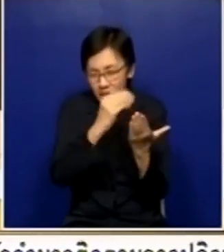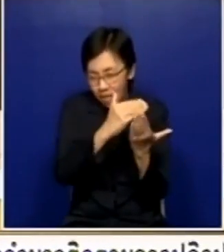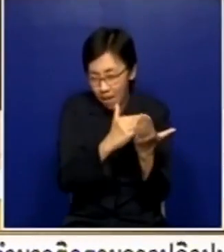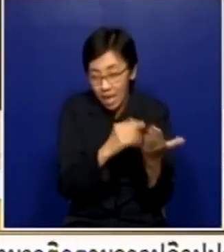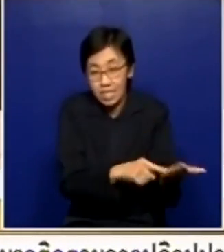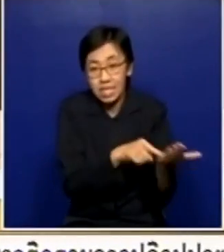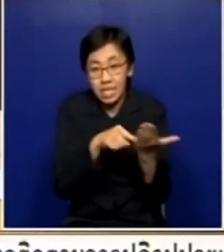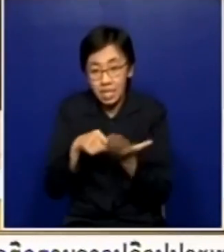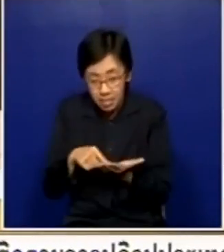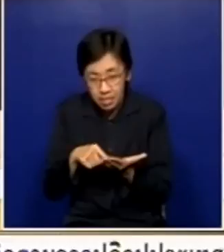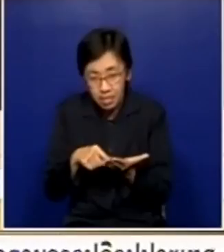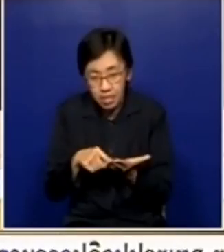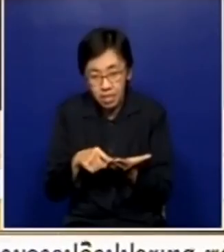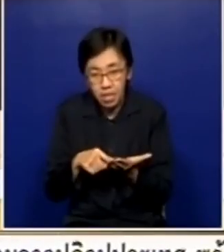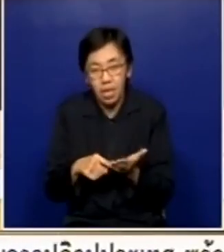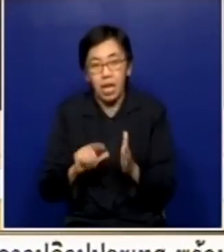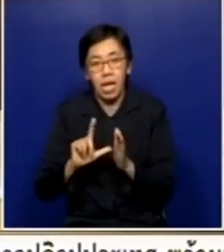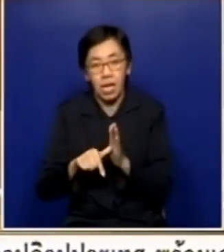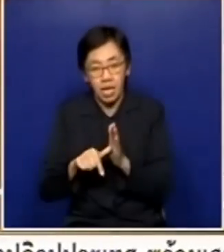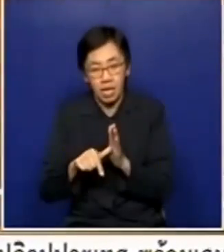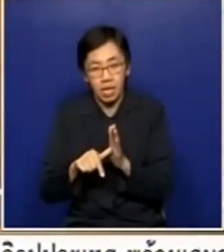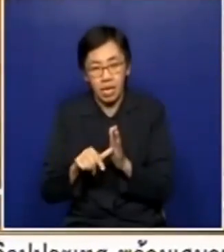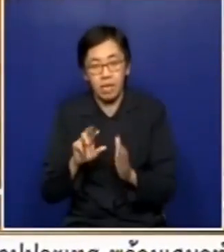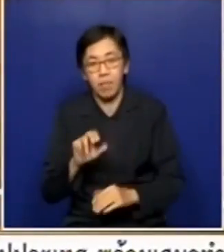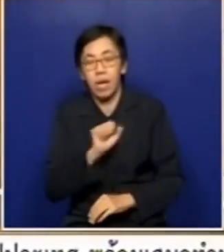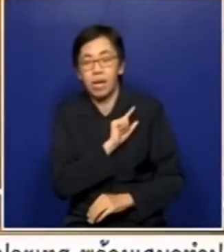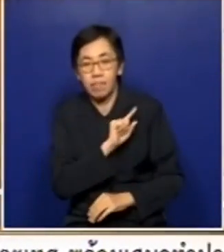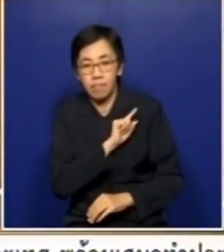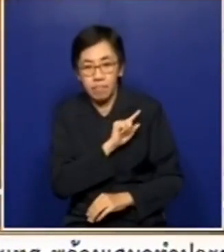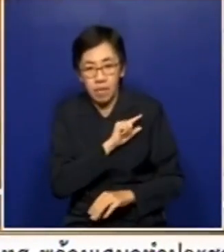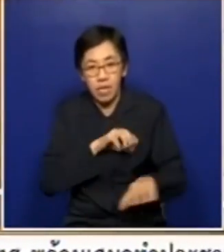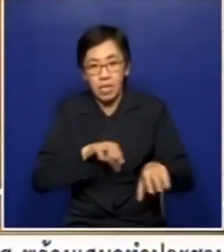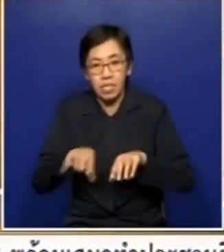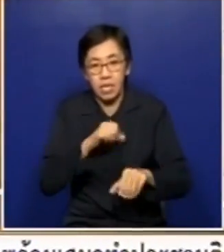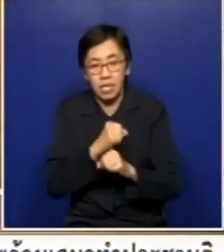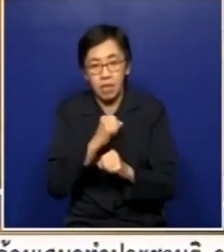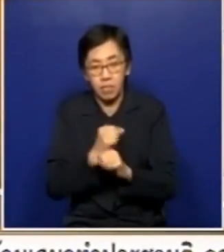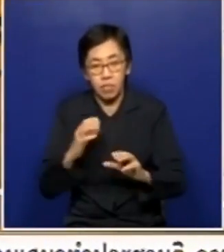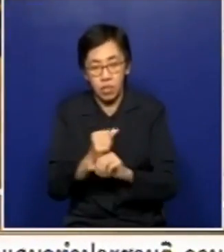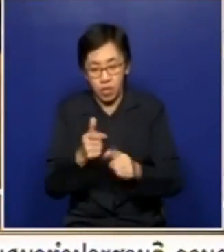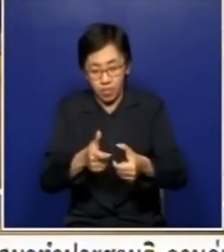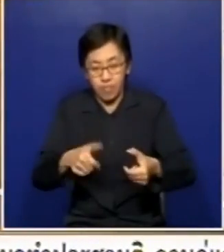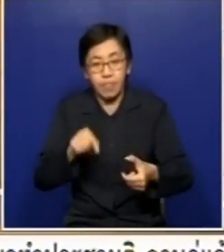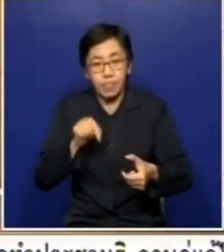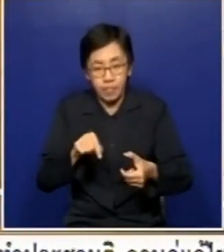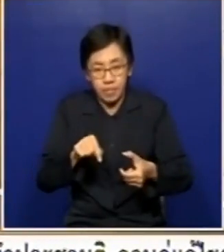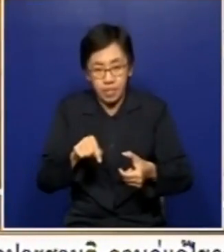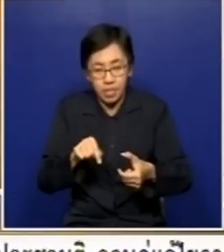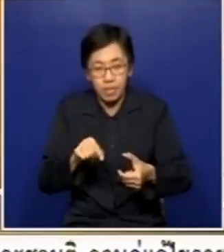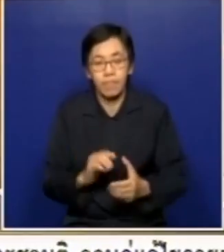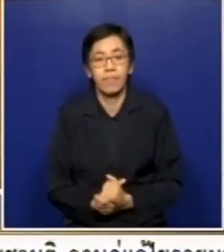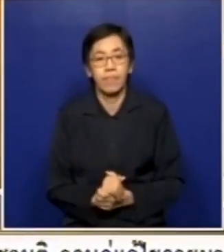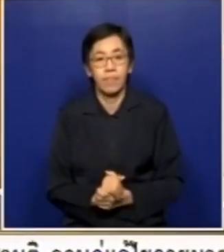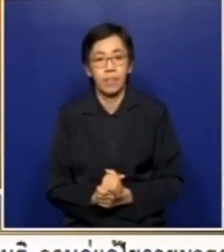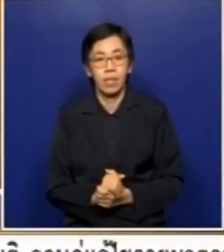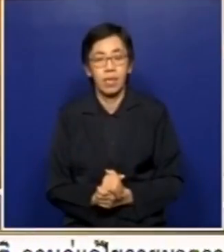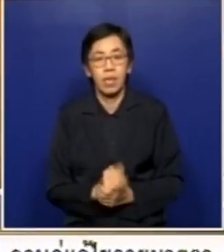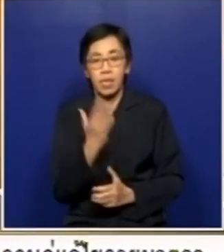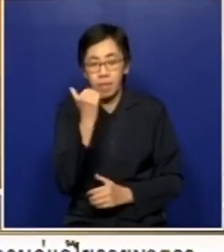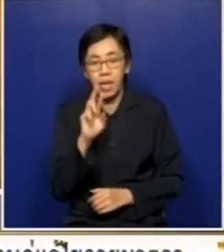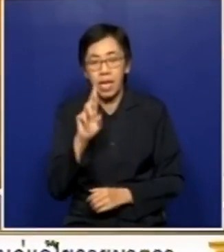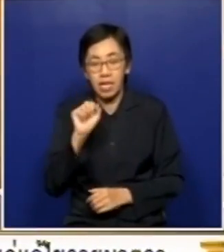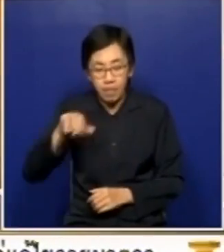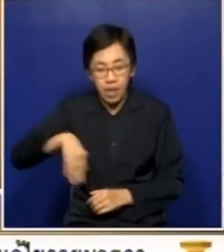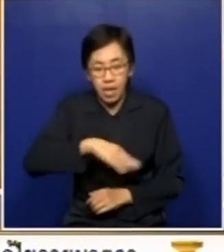ให้เลขาธิการรัฐสภาจัดทำรายงานผลการดำเนินการร่างรัฐธรรมนูญแก้ไขเพิ่มเติมนั้นเพื่อรัฐสภา